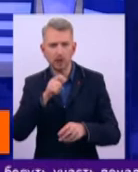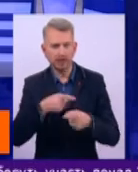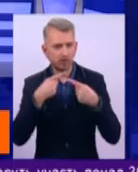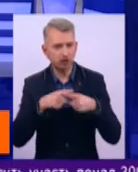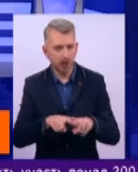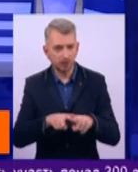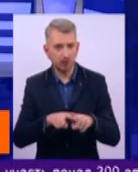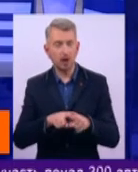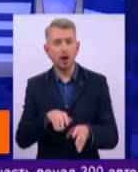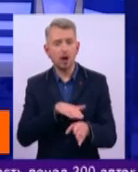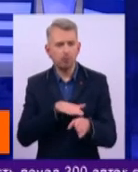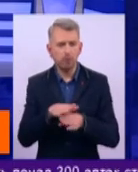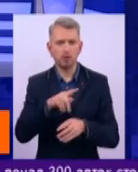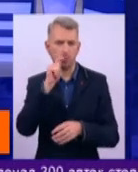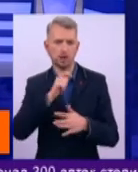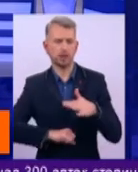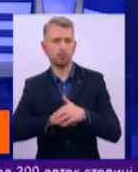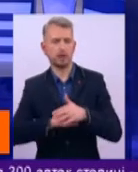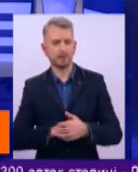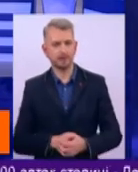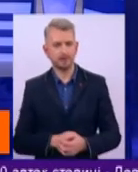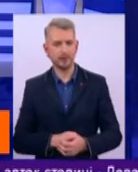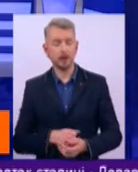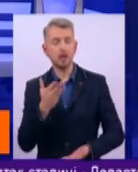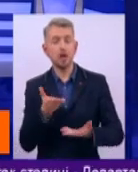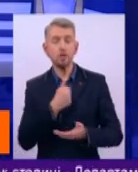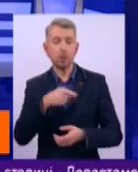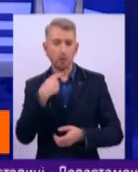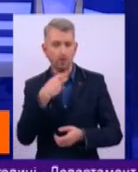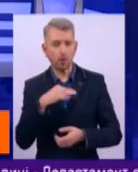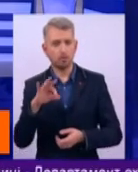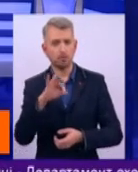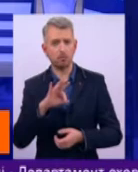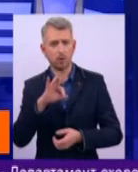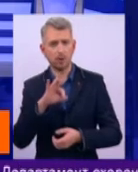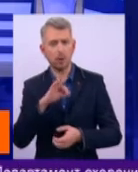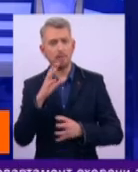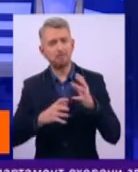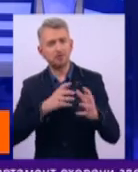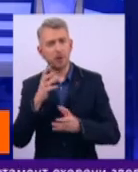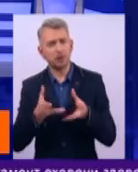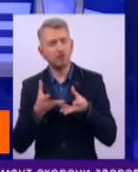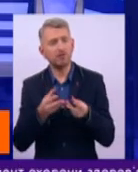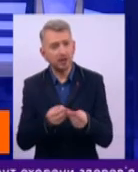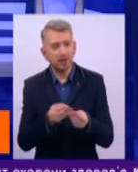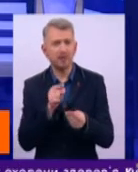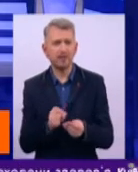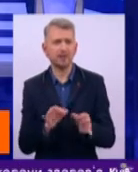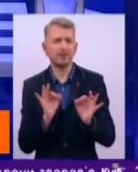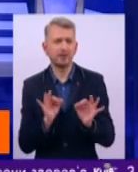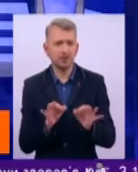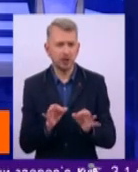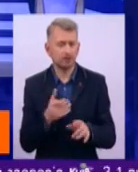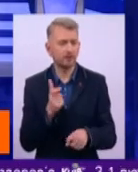інженерами, повністю на українській базі. І якщо ми говоримо про міжнародний вплив, він,